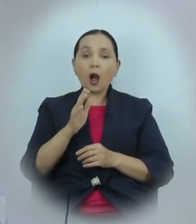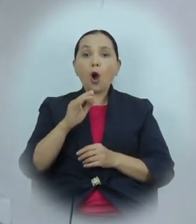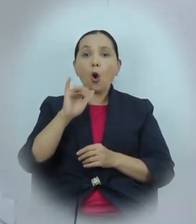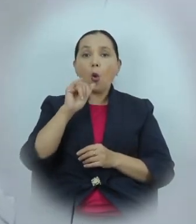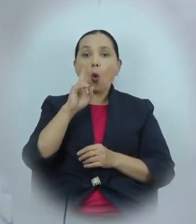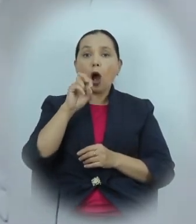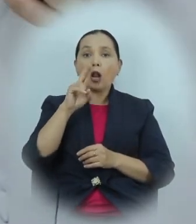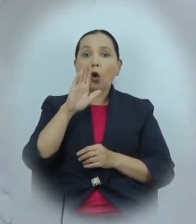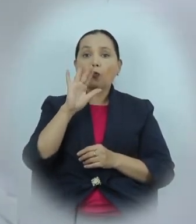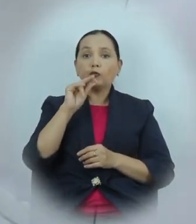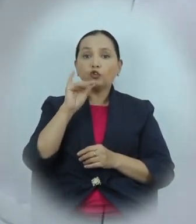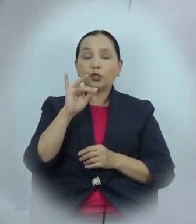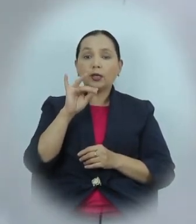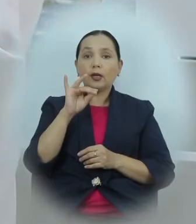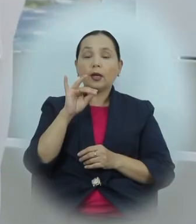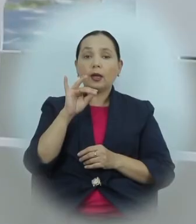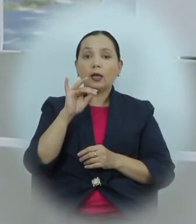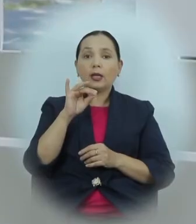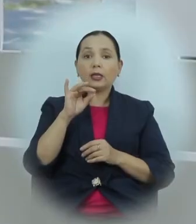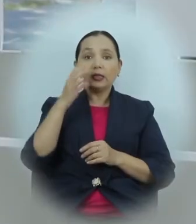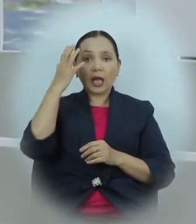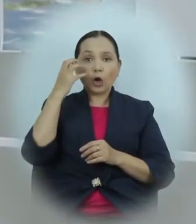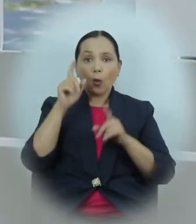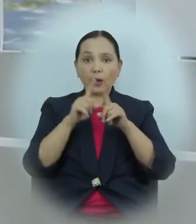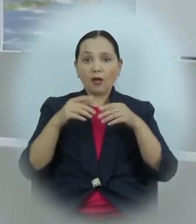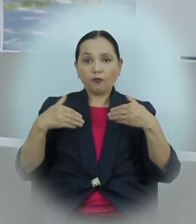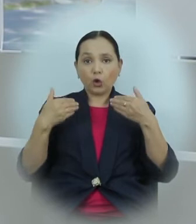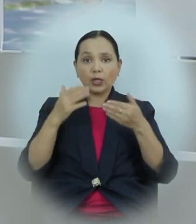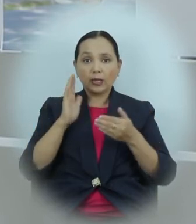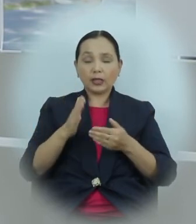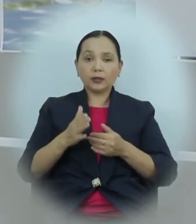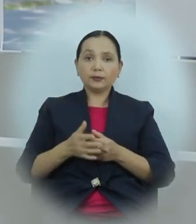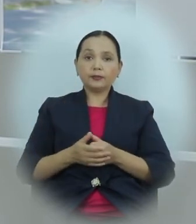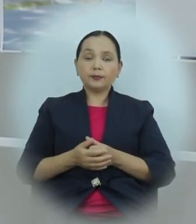uqaluvchi taroq, ya'ni rus tilimizda massajni rashoska.